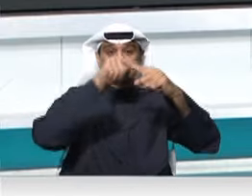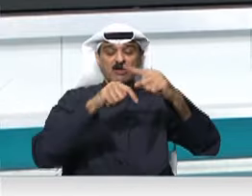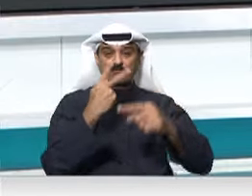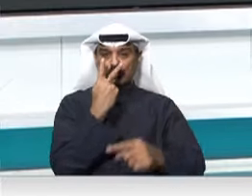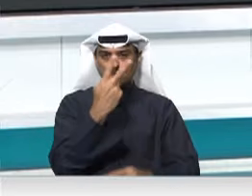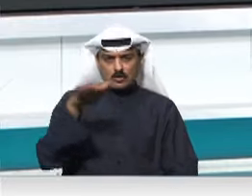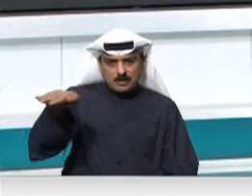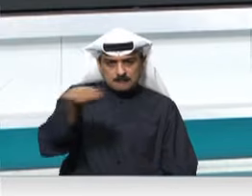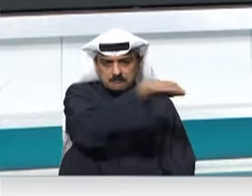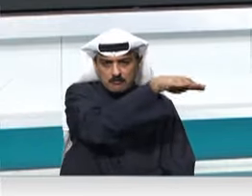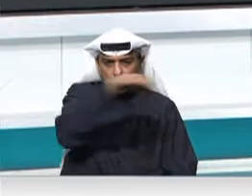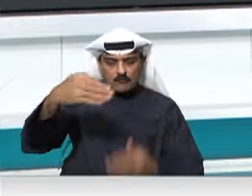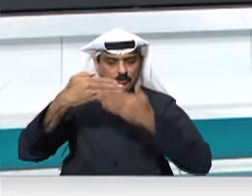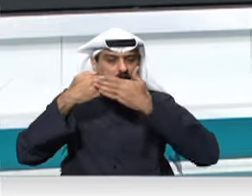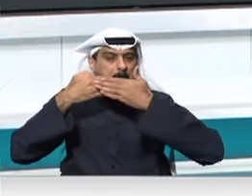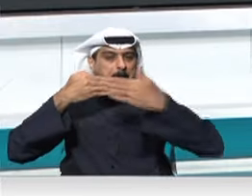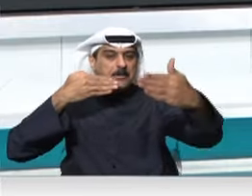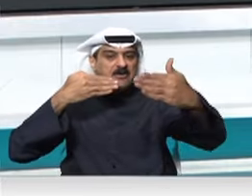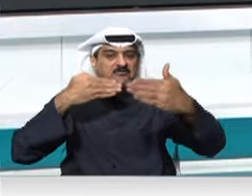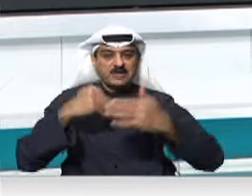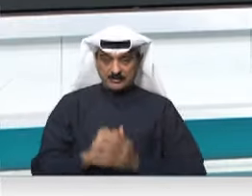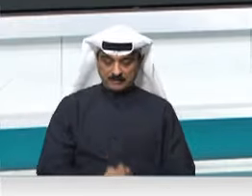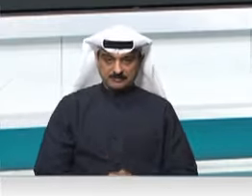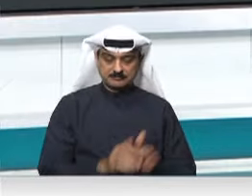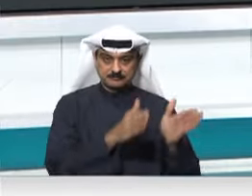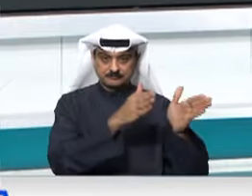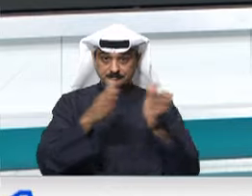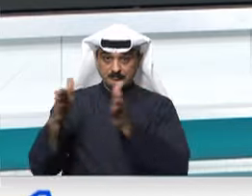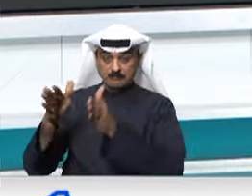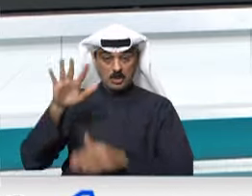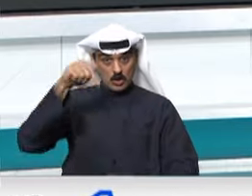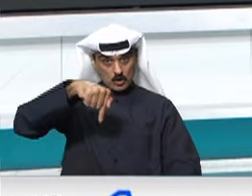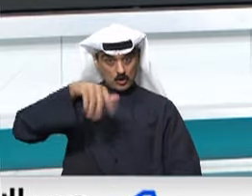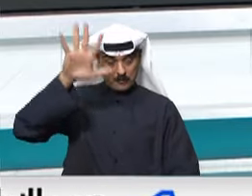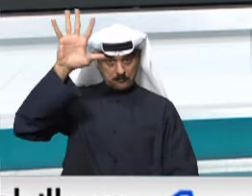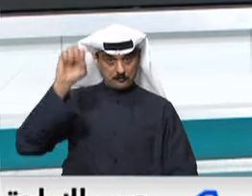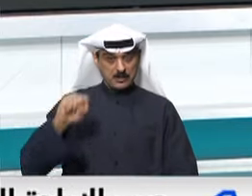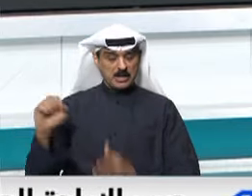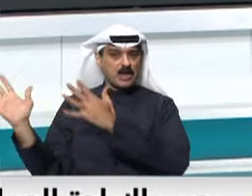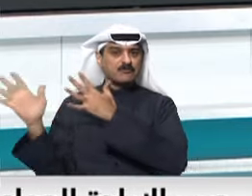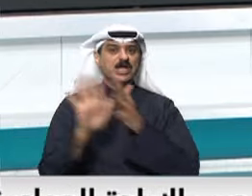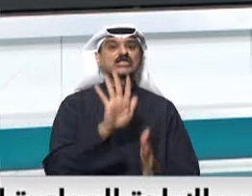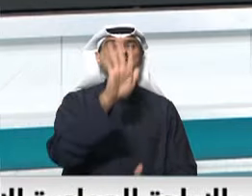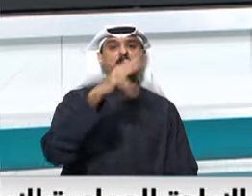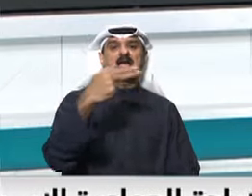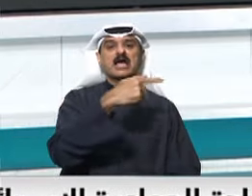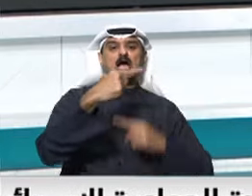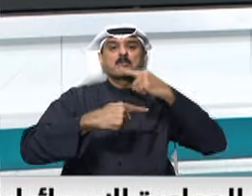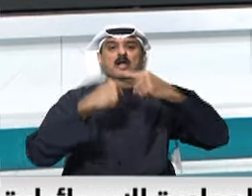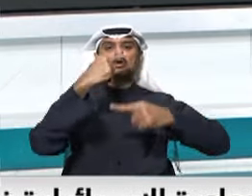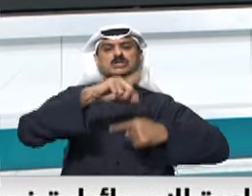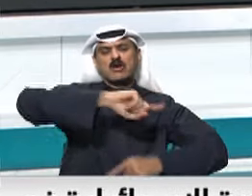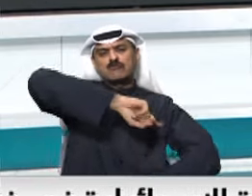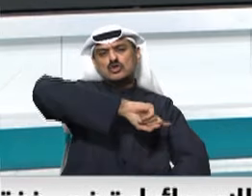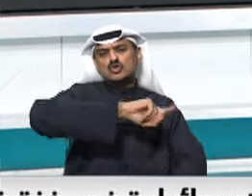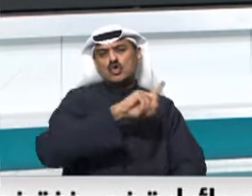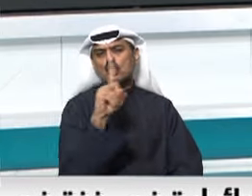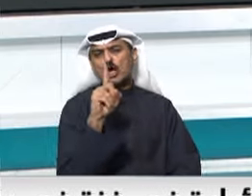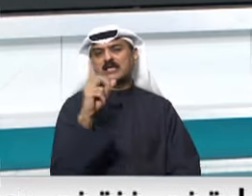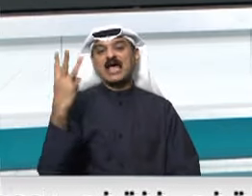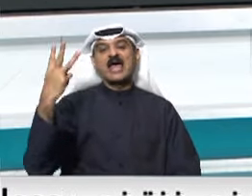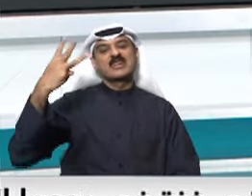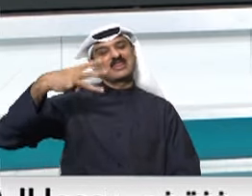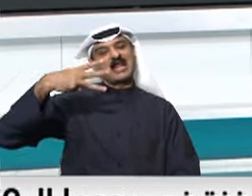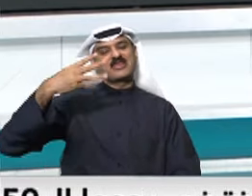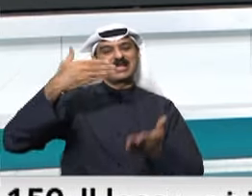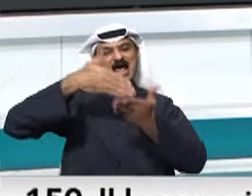الافقيه ممتازه اكثر من 12 م حتى نهايه اليوم باذن الله الهواء الشمال الغربي راح يستمر وان كحد اقصى في سرعته 30 م